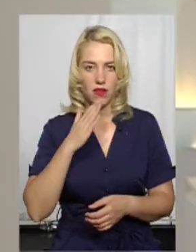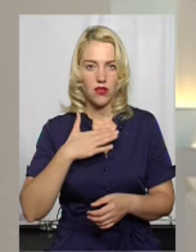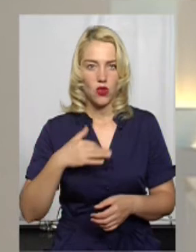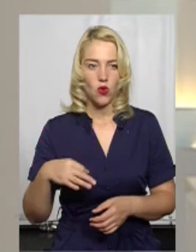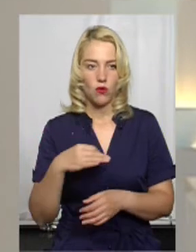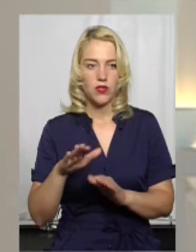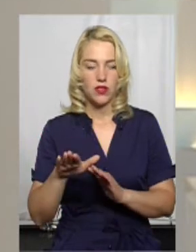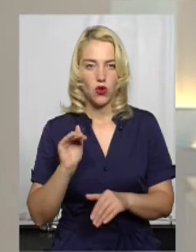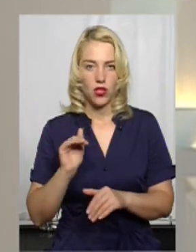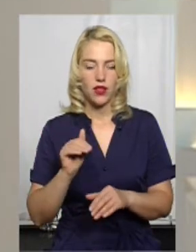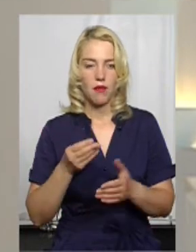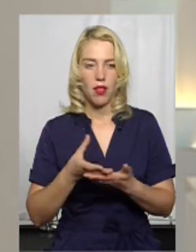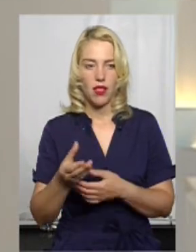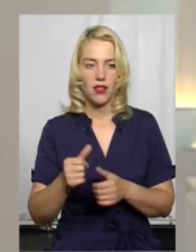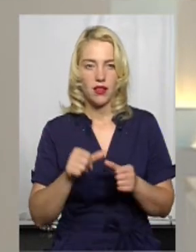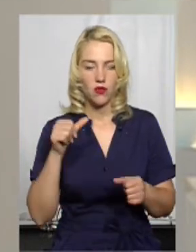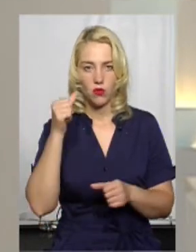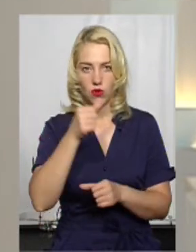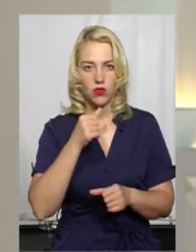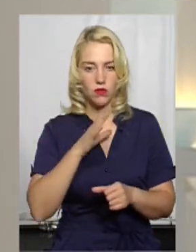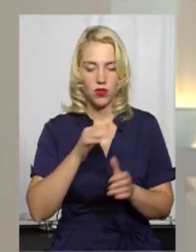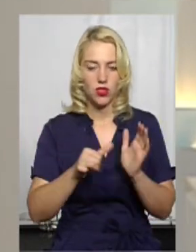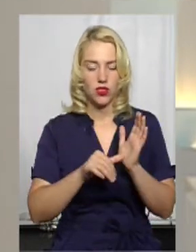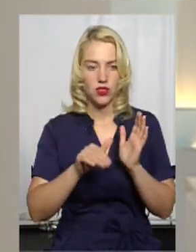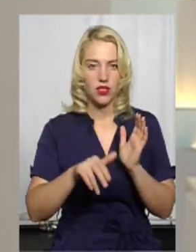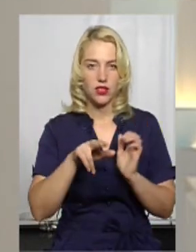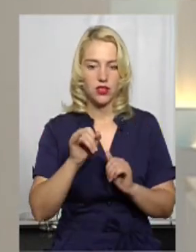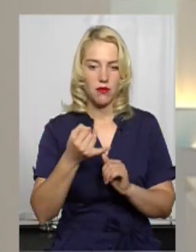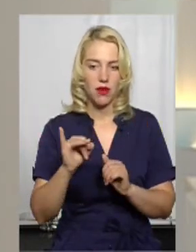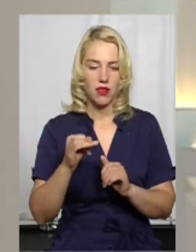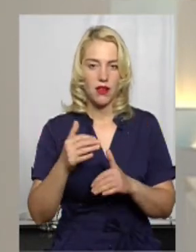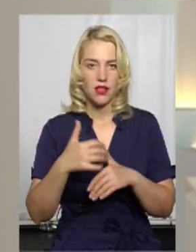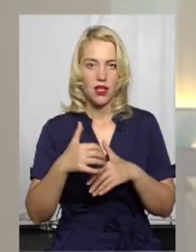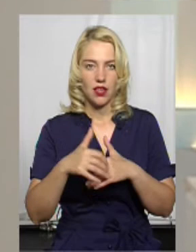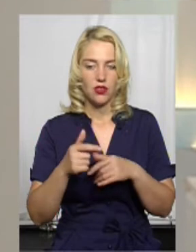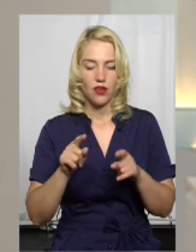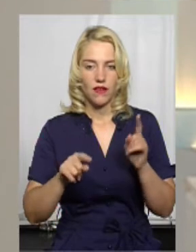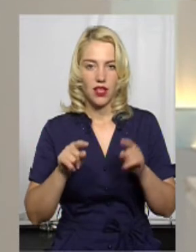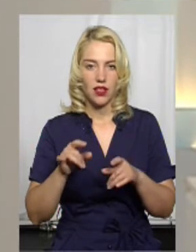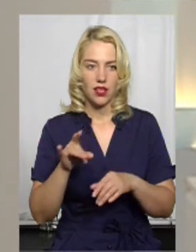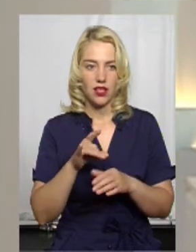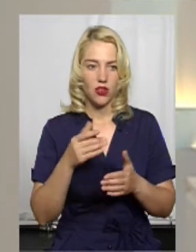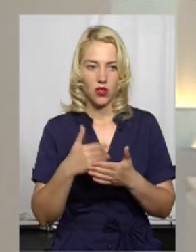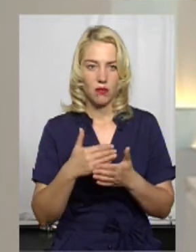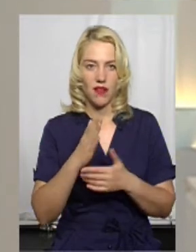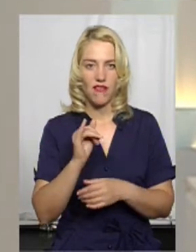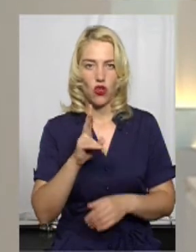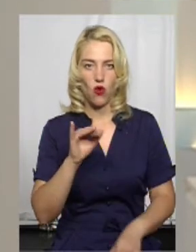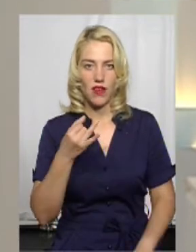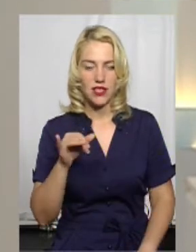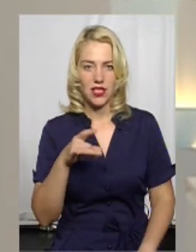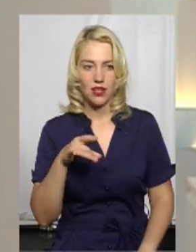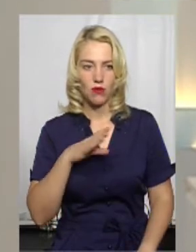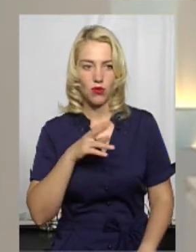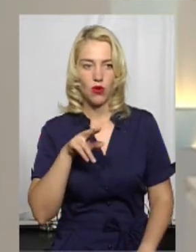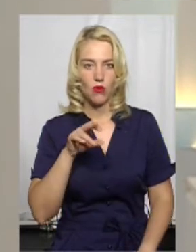області. Орендна плата торік становила 6 тисяч за пай, це в середньому. У деяких районах, наприклад, в Віньковецькому було